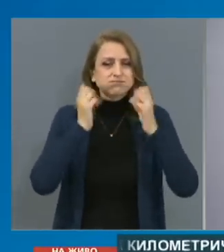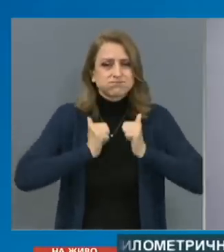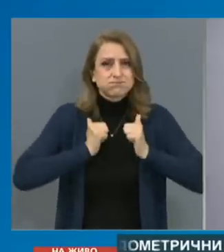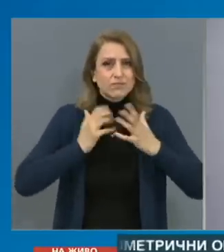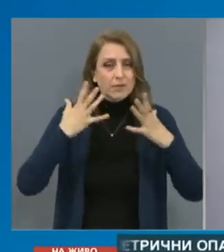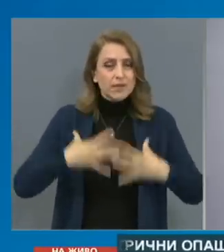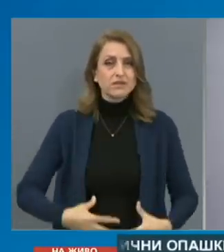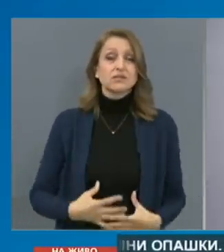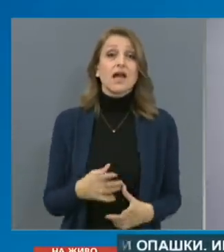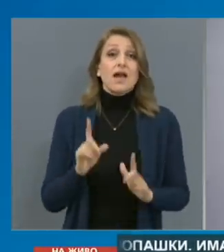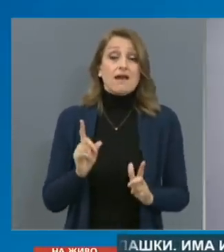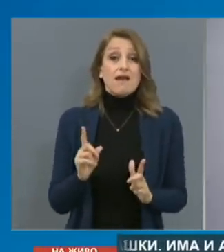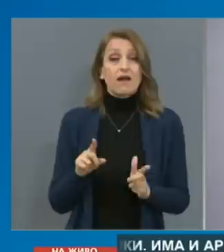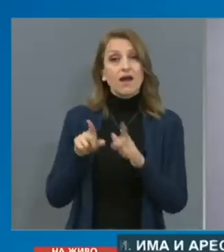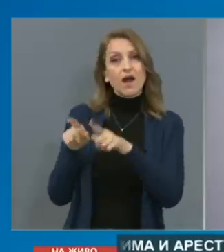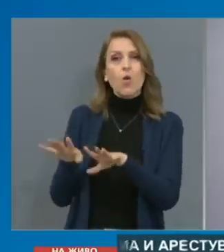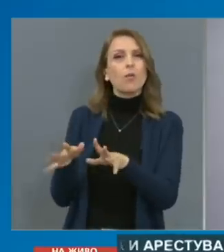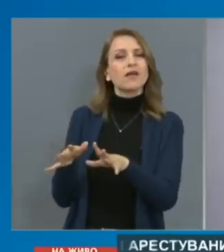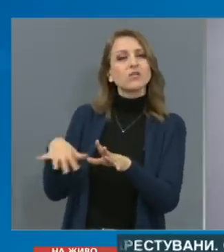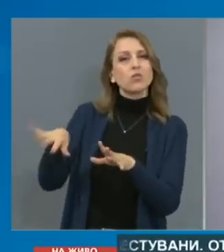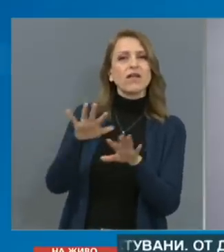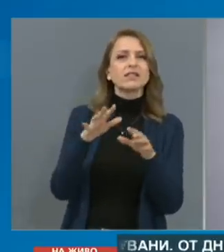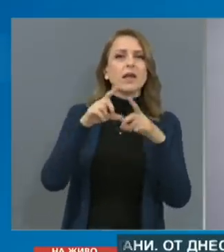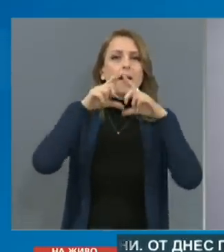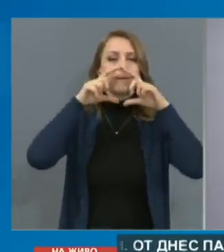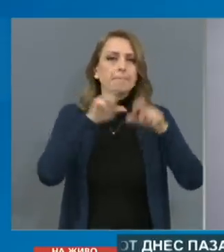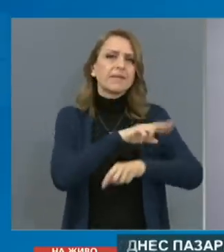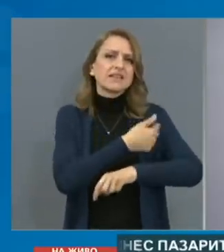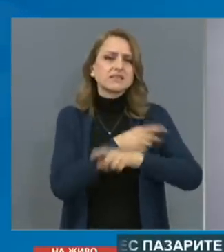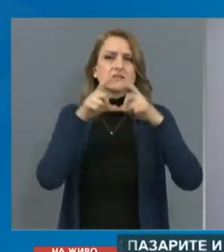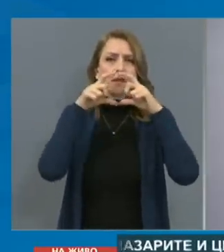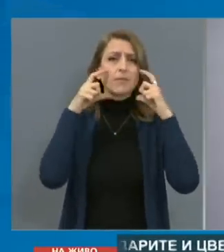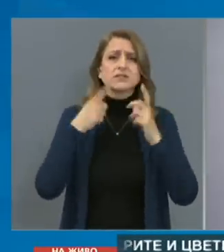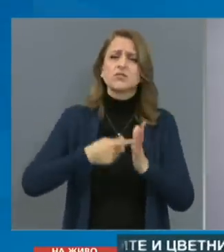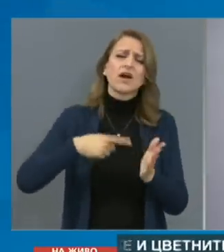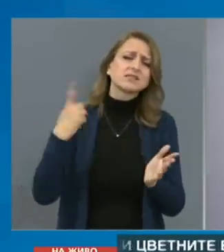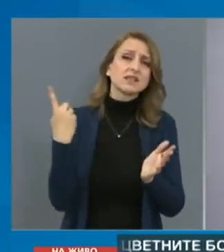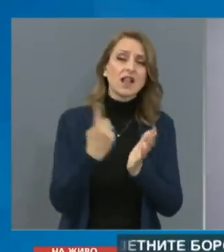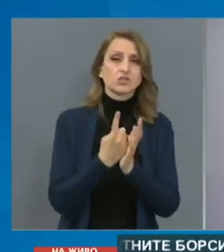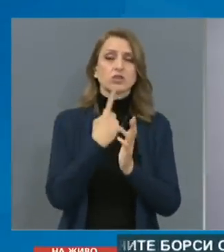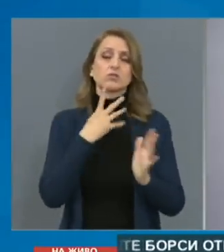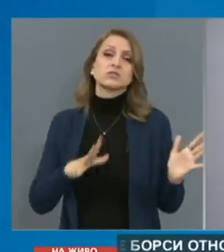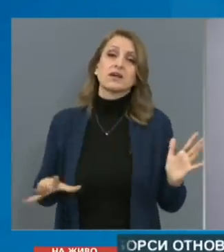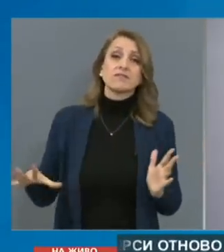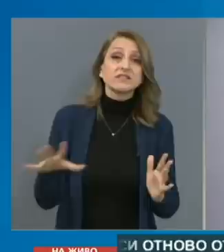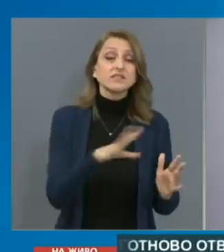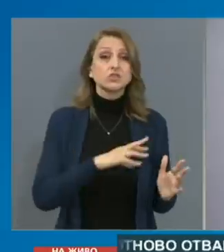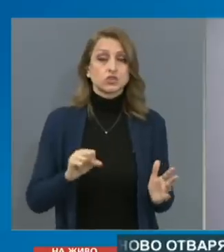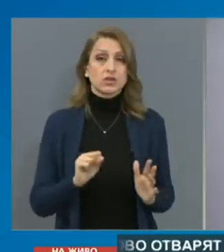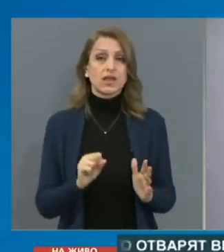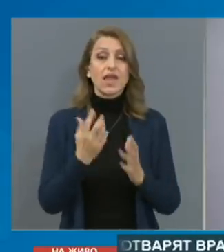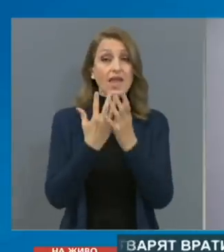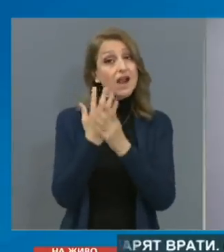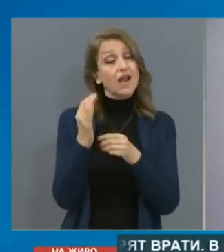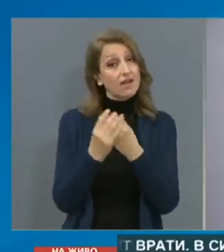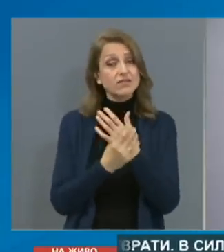запасите. А за обикновените медицински маски, които са пък задължителни за всички останали в медицинския персонал и